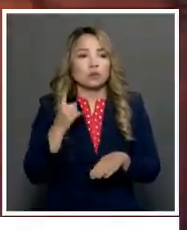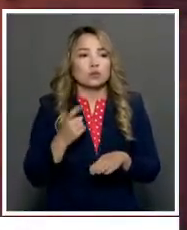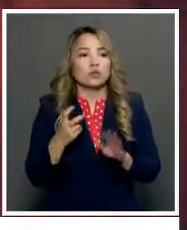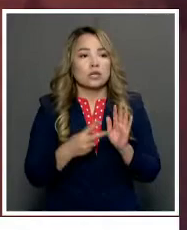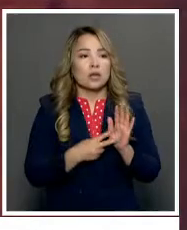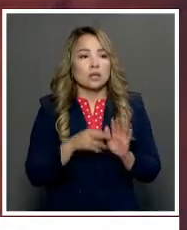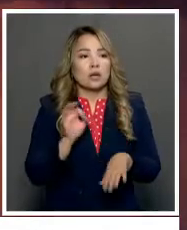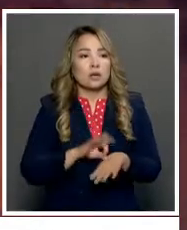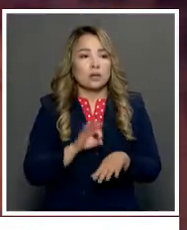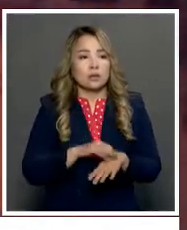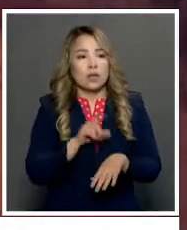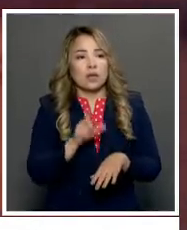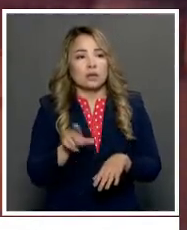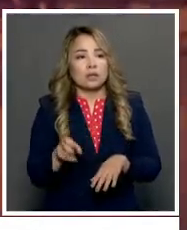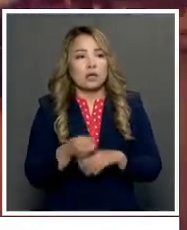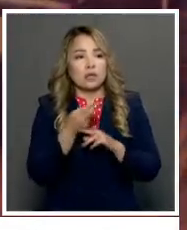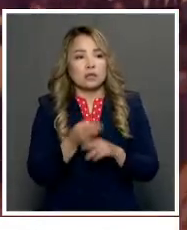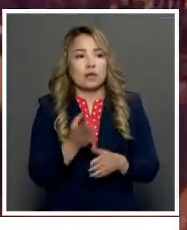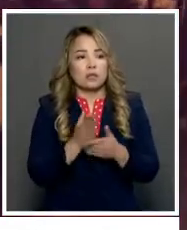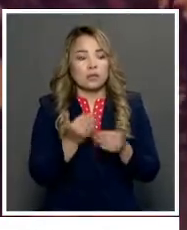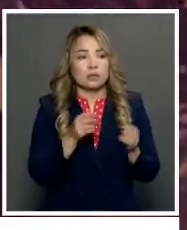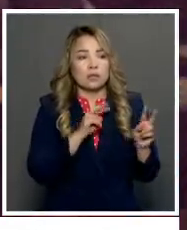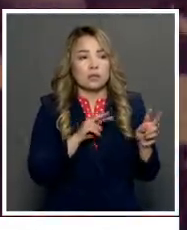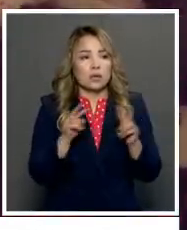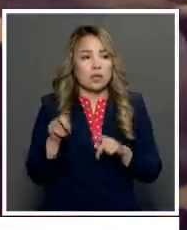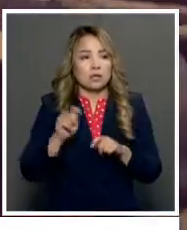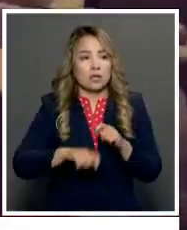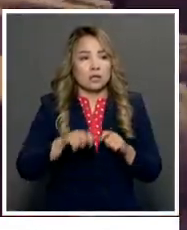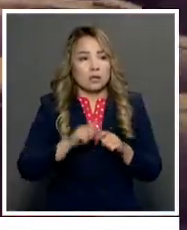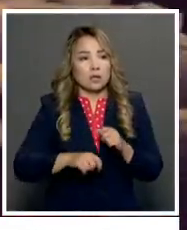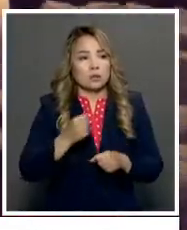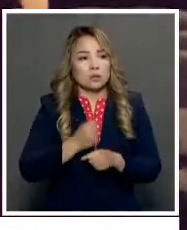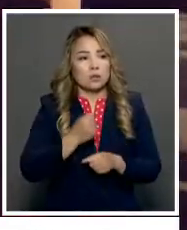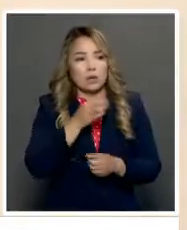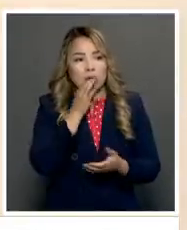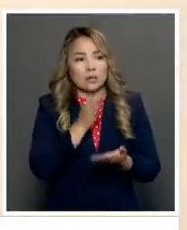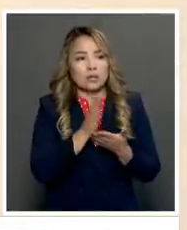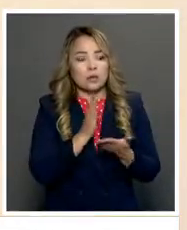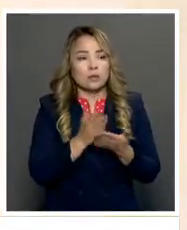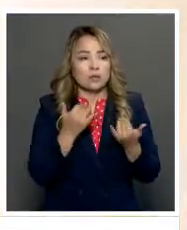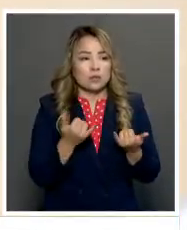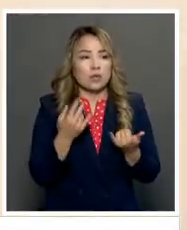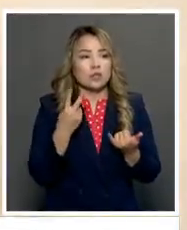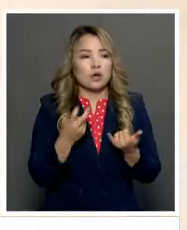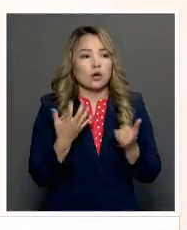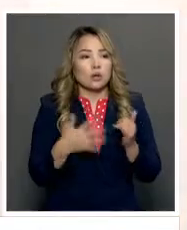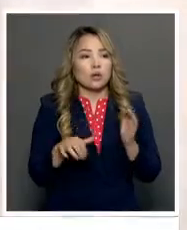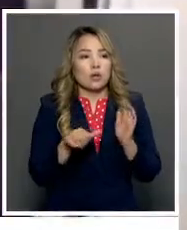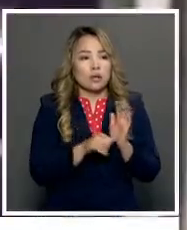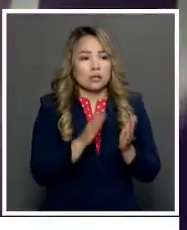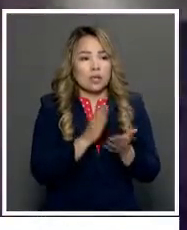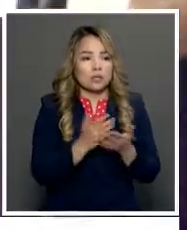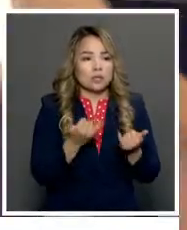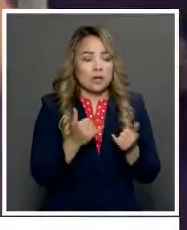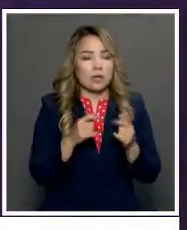науқас жатыр. Сондықтан аймақта мониторингтік тексеру күшейтілді. Өткен демалыс күндері өңірдегі 250 алтын нысанға рейд